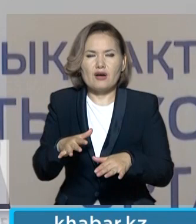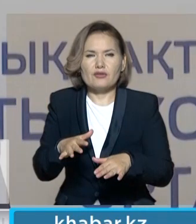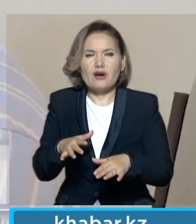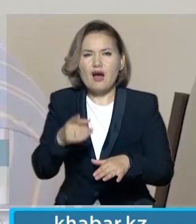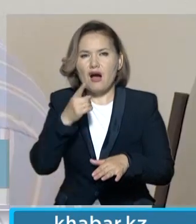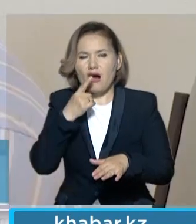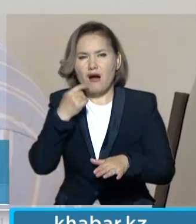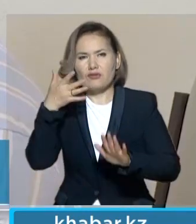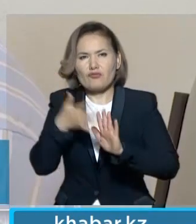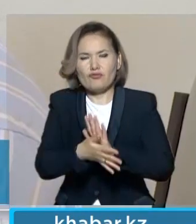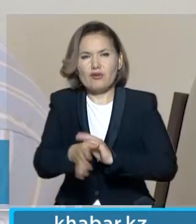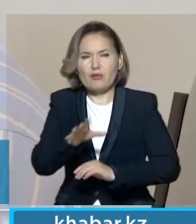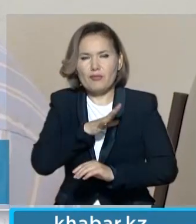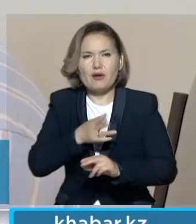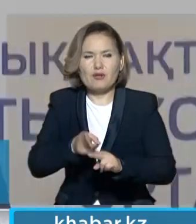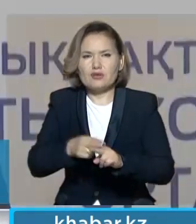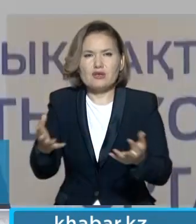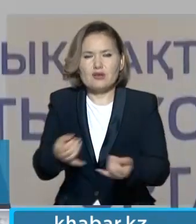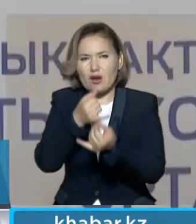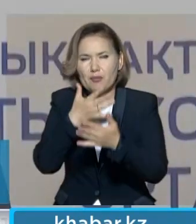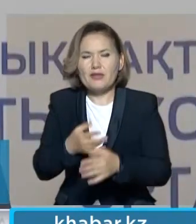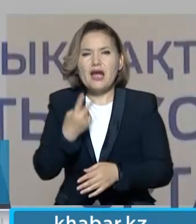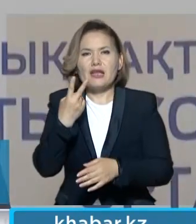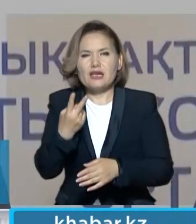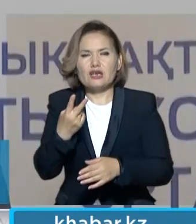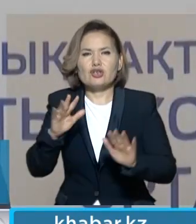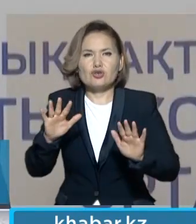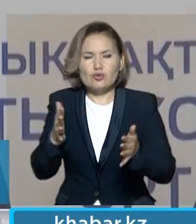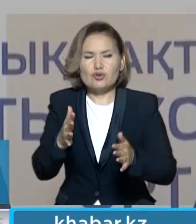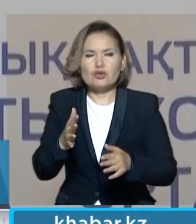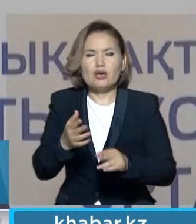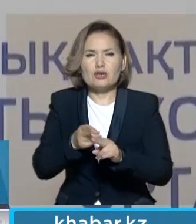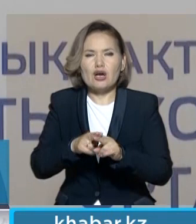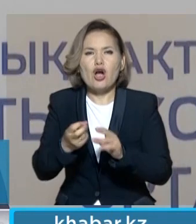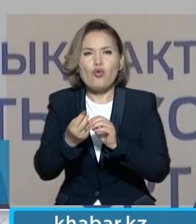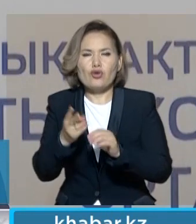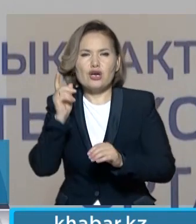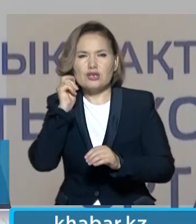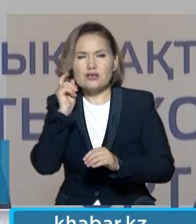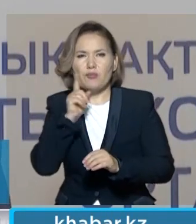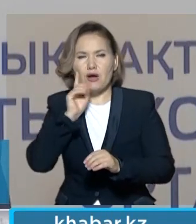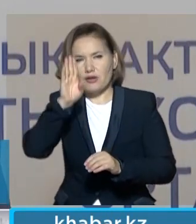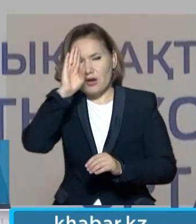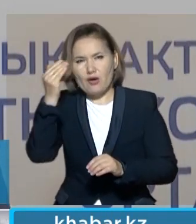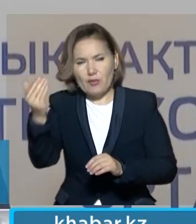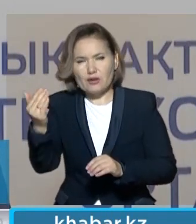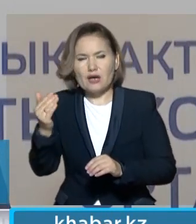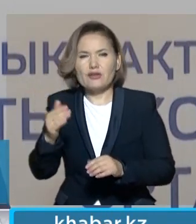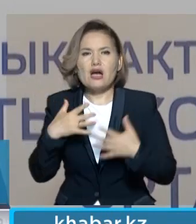белгілері байқалды. Екінші жағдай Шымкент қаласының тұрғыны, ол бала, 12 жасар бала. Қазір жағдайы